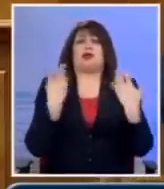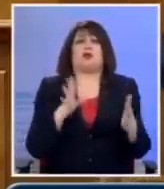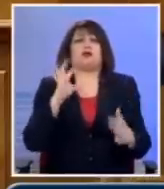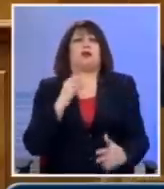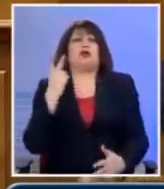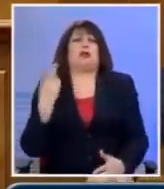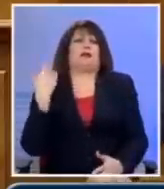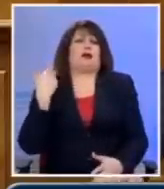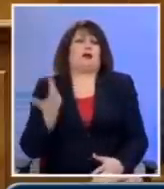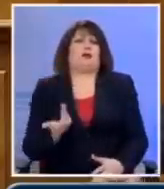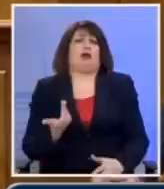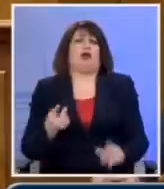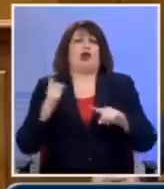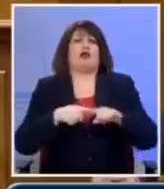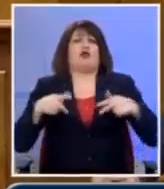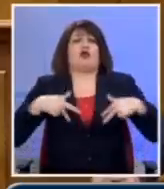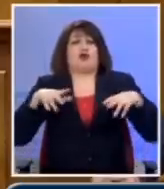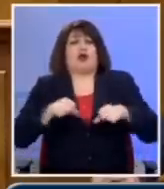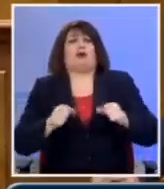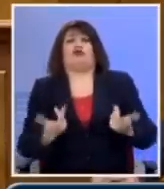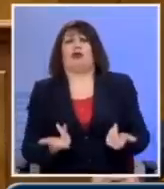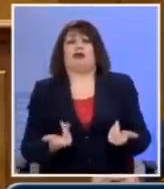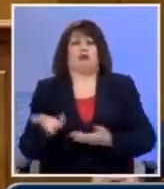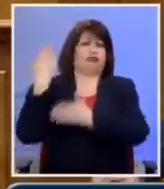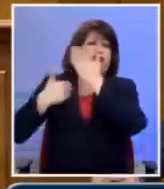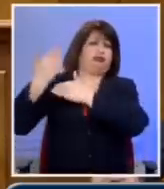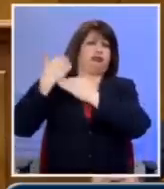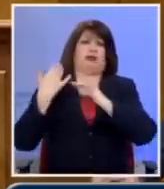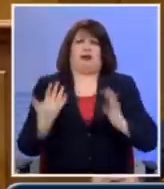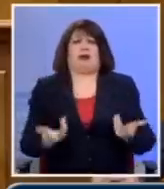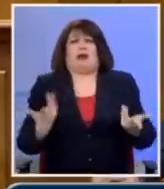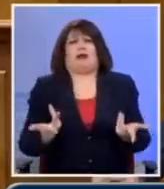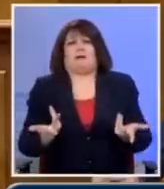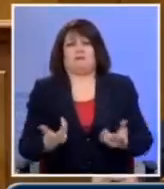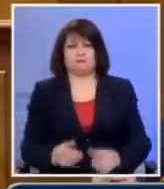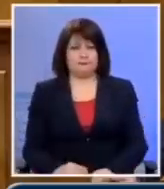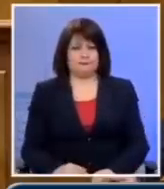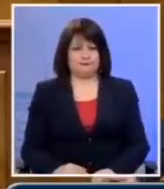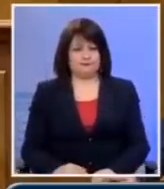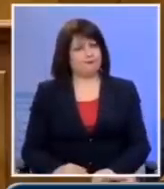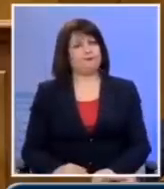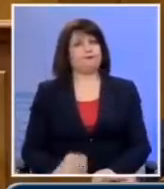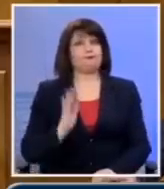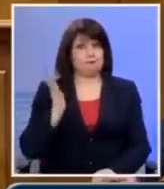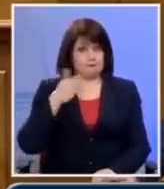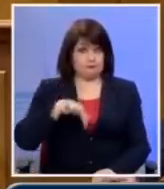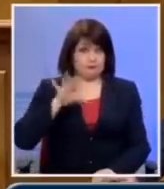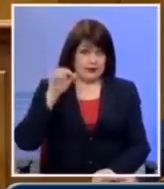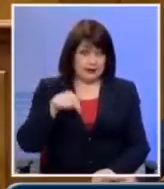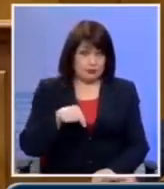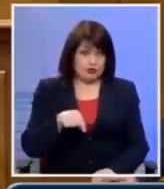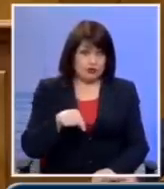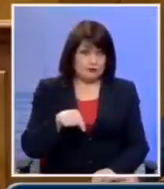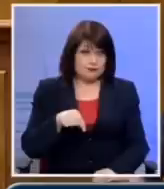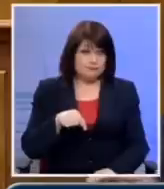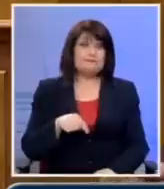ή αποκτήσεως ελληνικού κράτους. Σε μια τέτοια περίπτωση, σε μια τέτοια προοπτική,